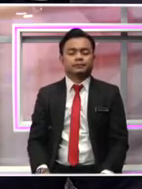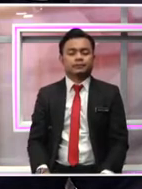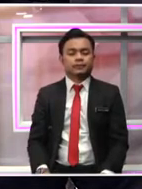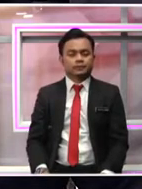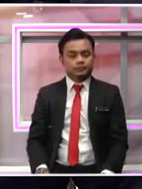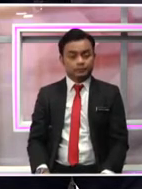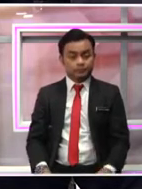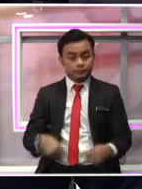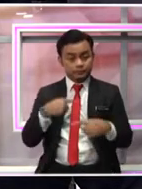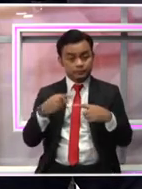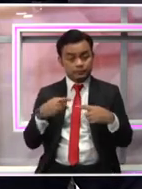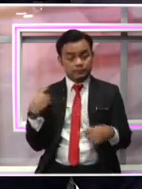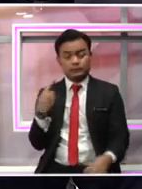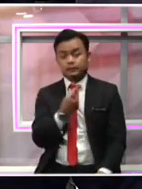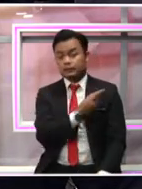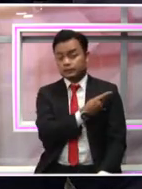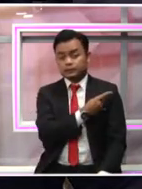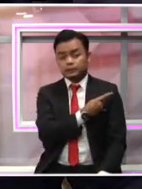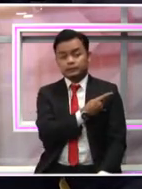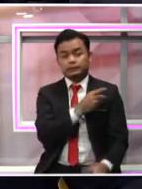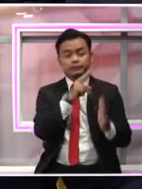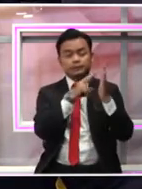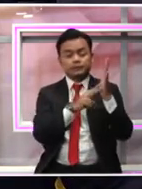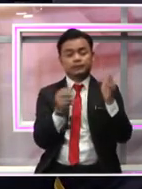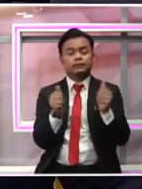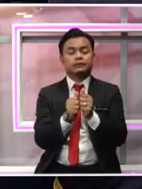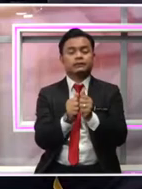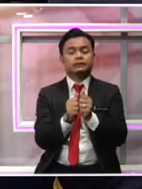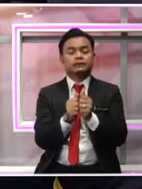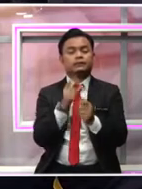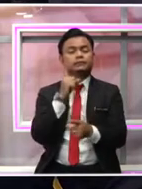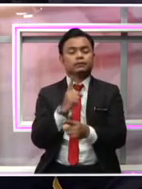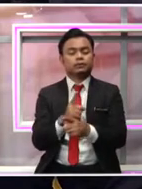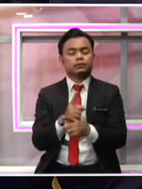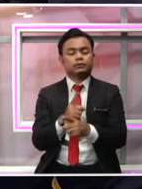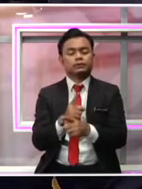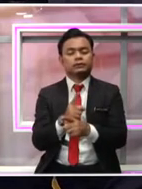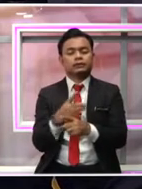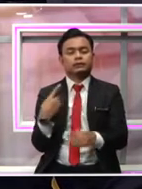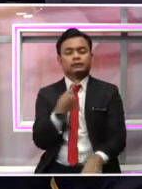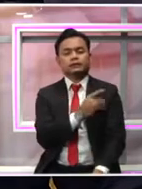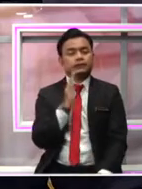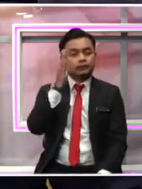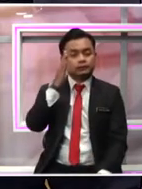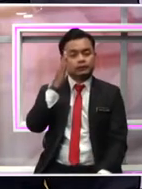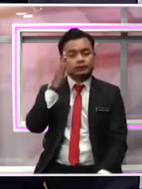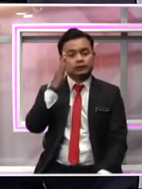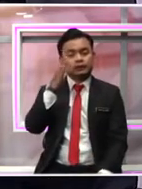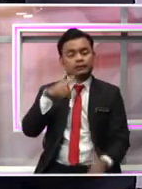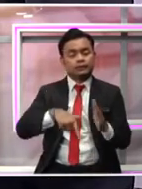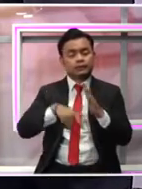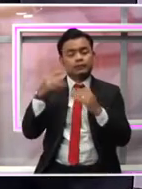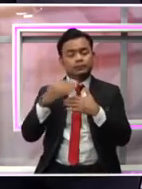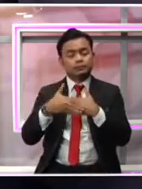anak-anak sedap pasti kelancaran membaca kita dapat membantu ke fahaman kita untuk berfikir